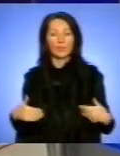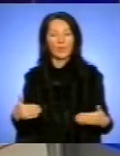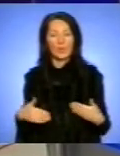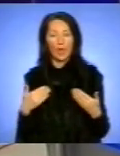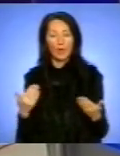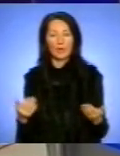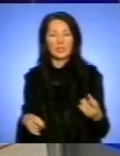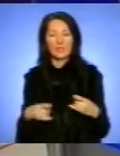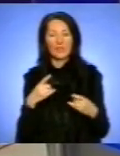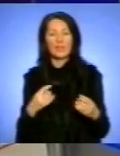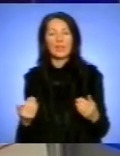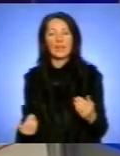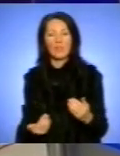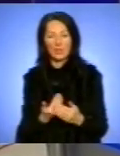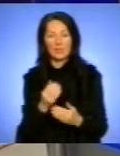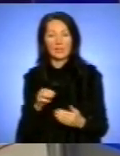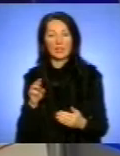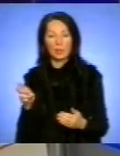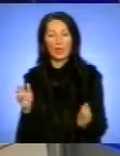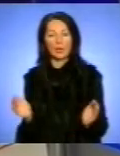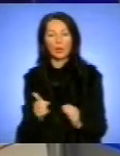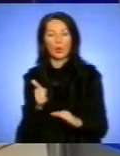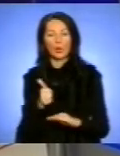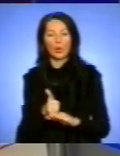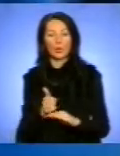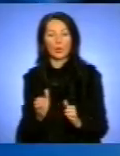Вітаю вас. В ефірі «Вісті ТТБ». Спочатку коротко про головне.